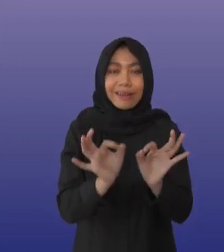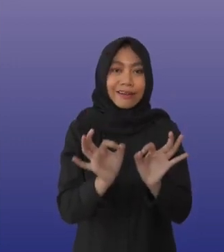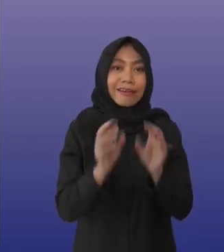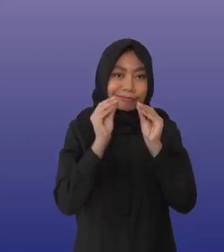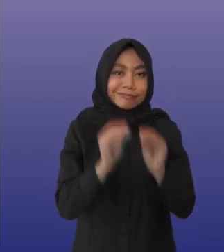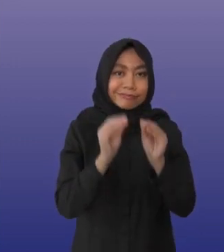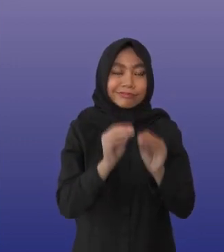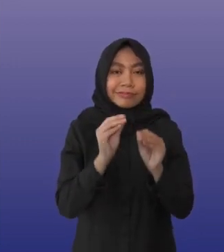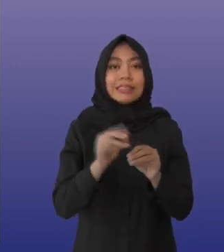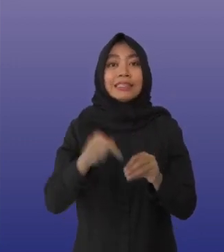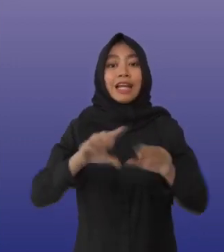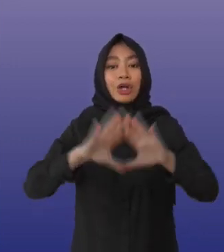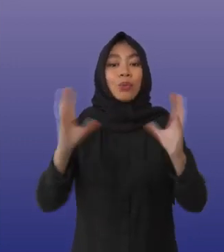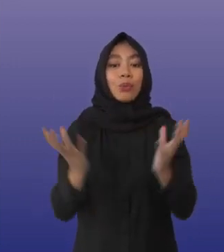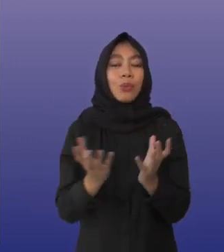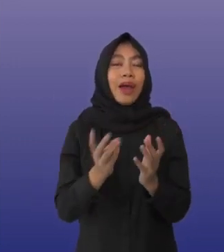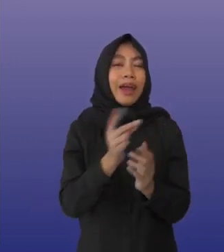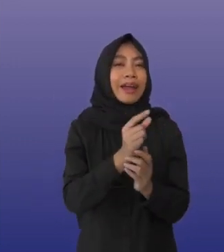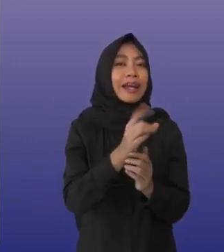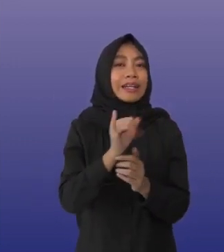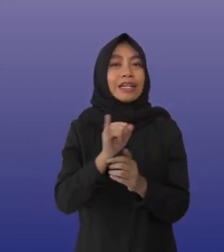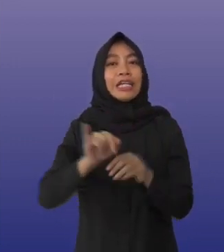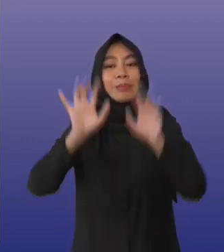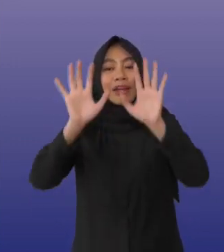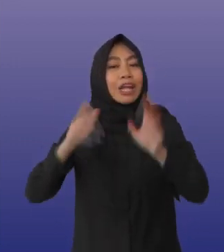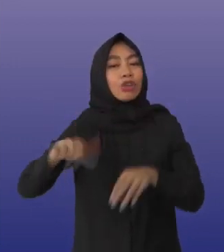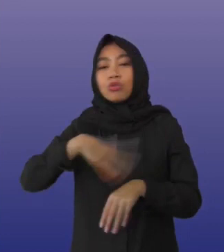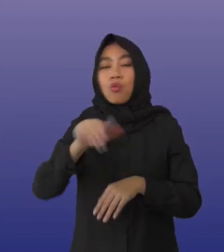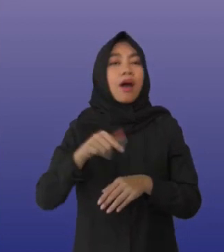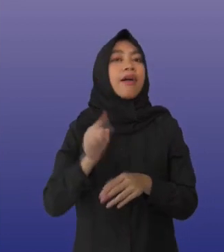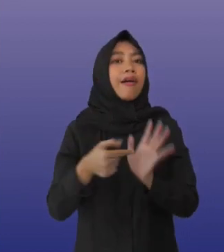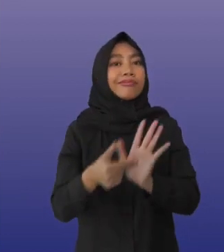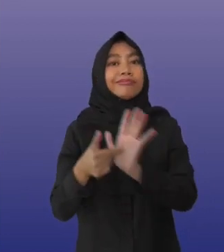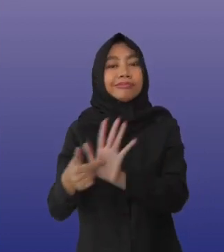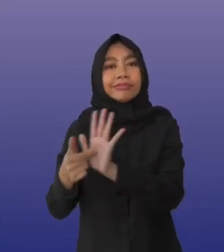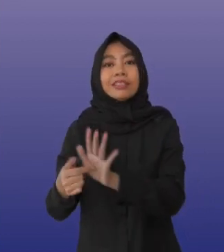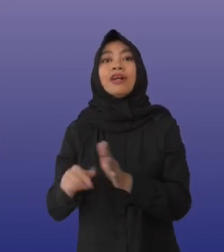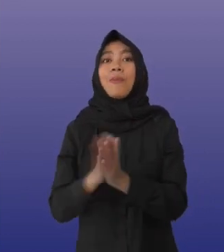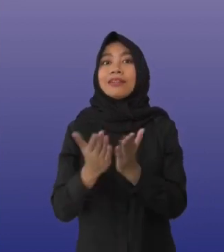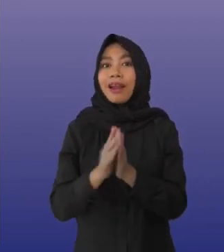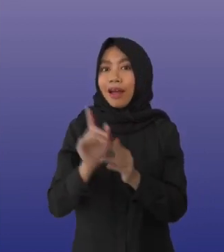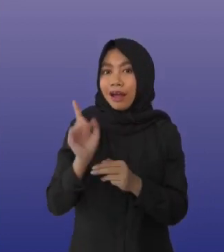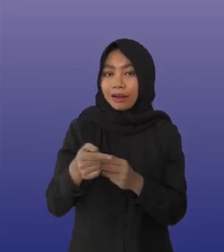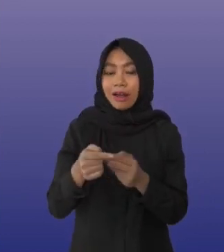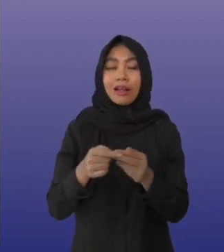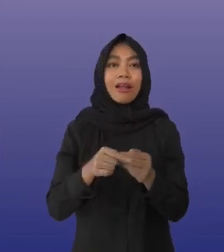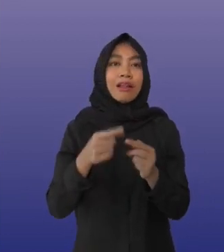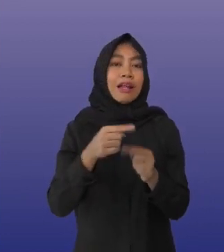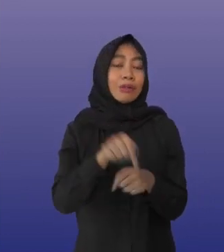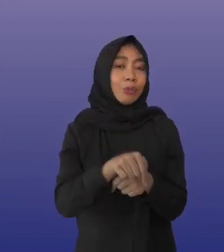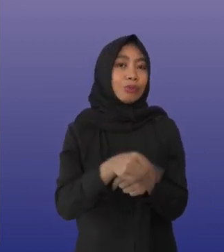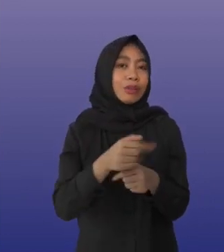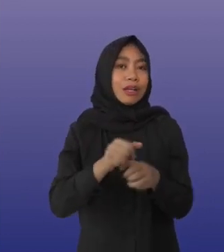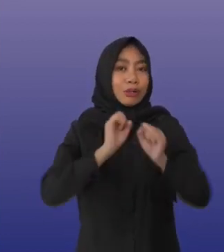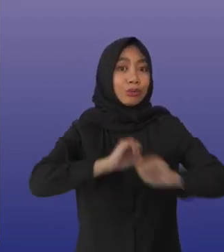yang ada di dunia ini dihadiri oleh Radio Republik Indonesia. Kemudian ada juga magazine. Selain aktif memberikan layanan